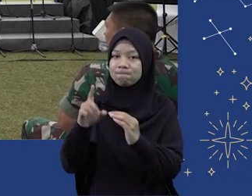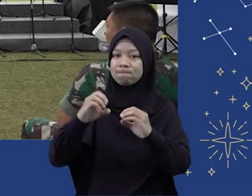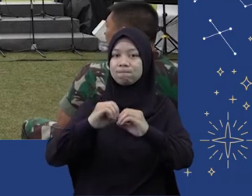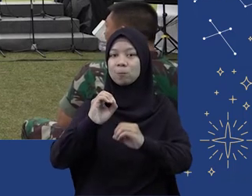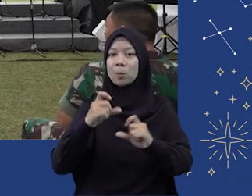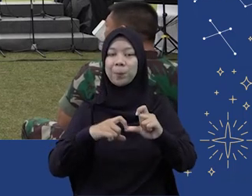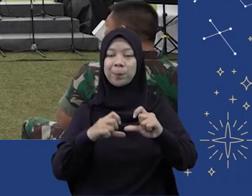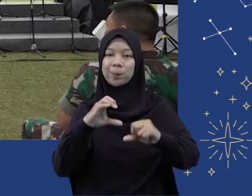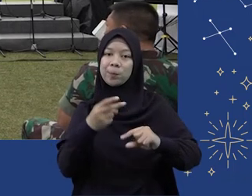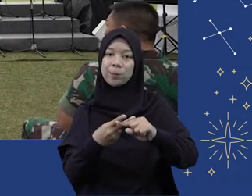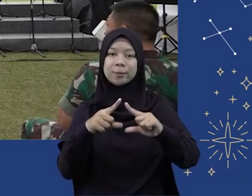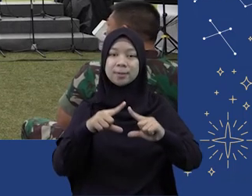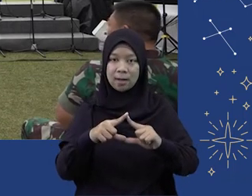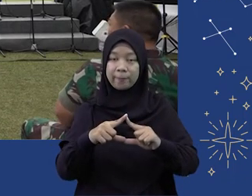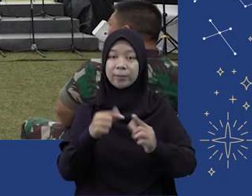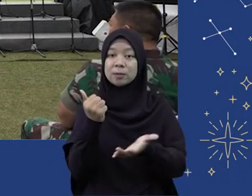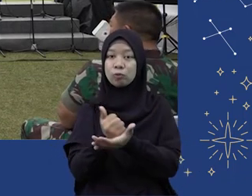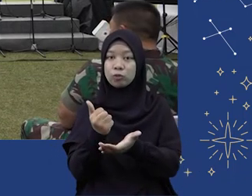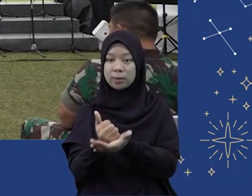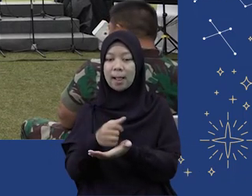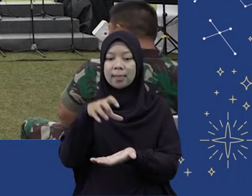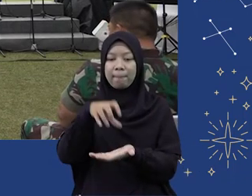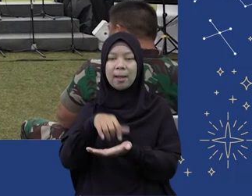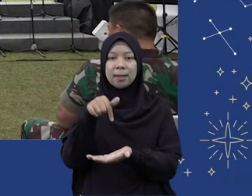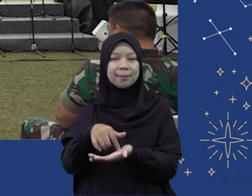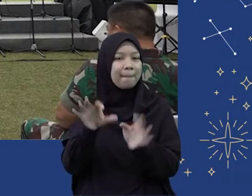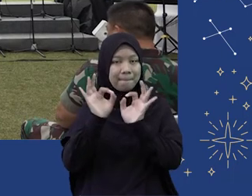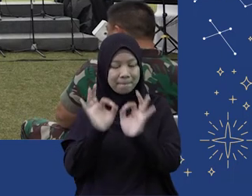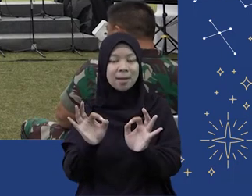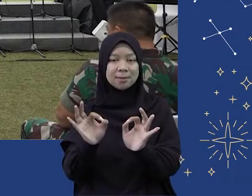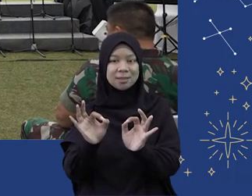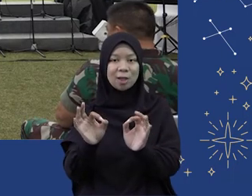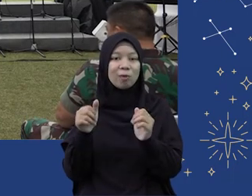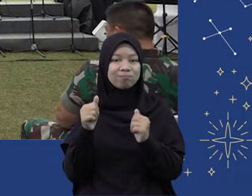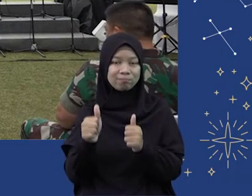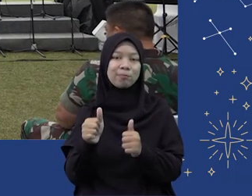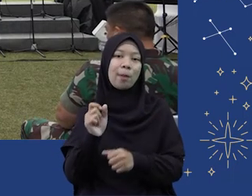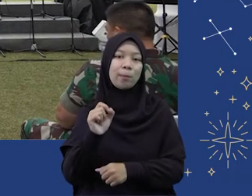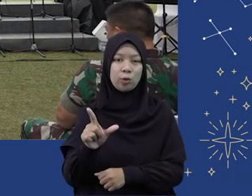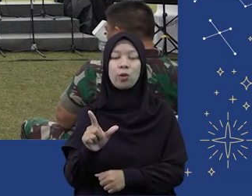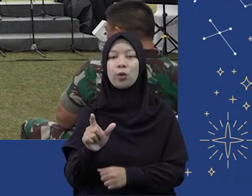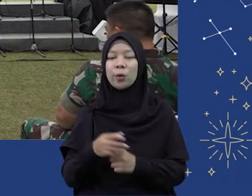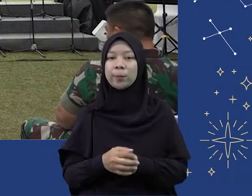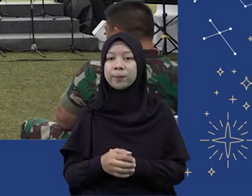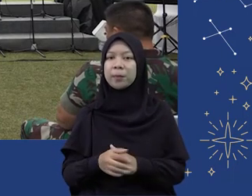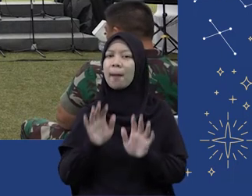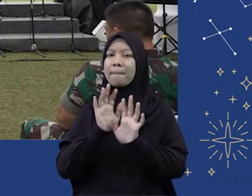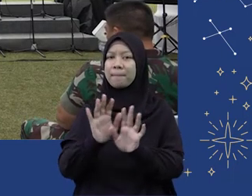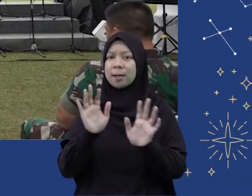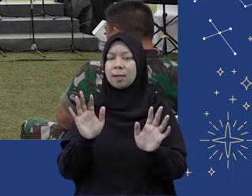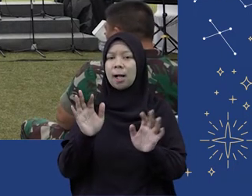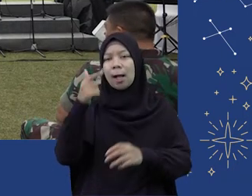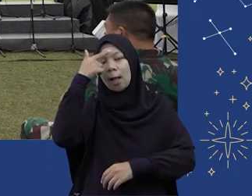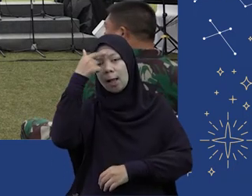memang lokasi ini sudah sangat ideal banyak sekali astronomi dari